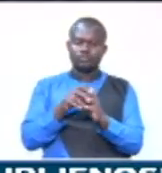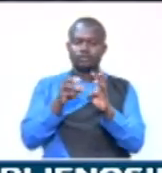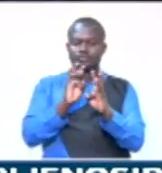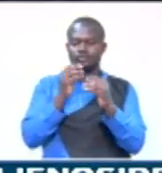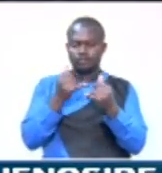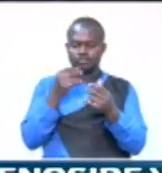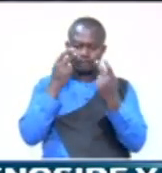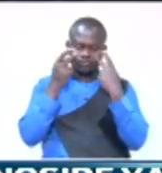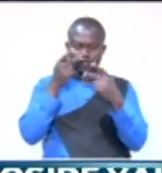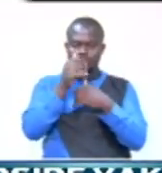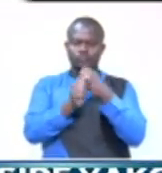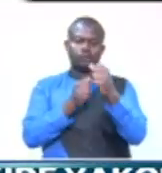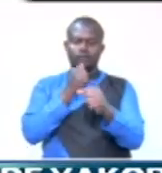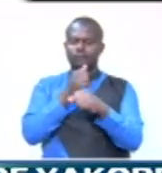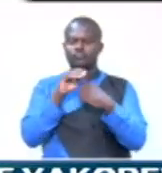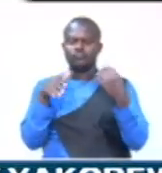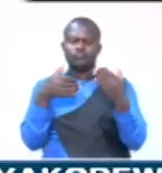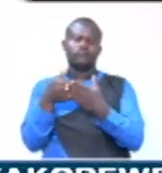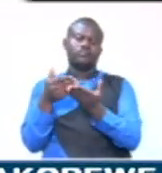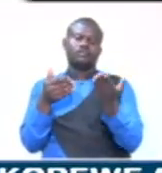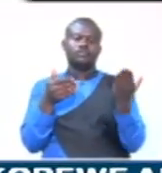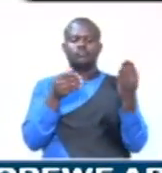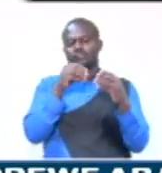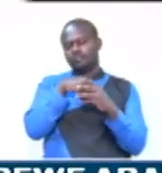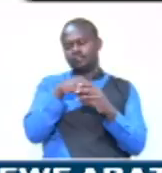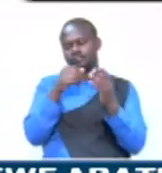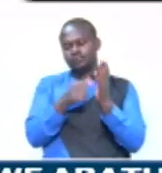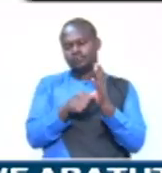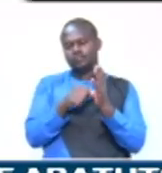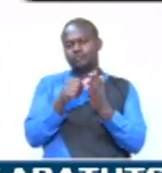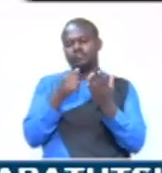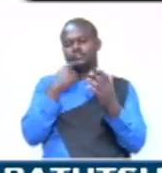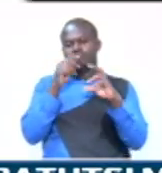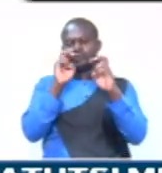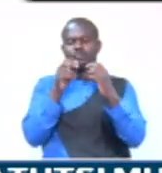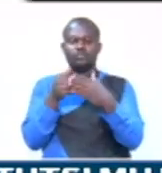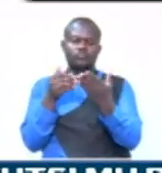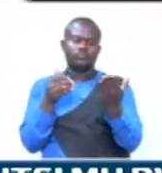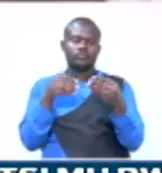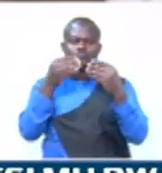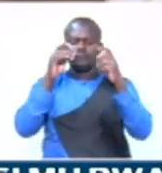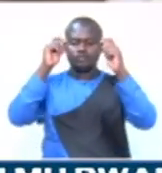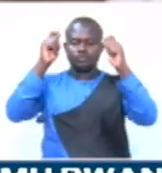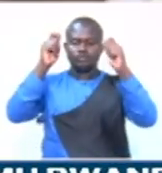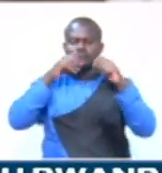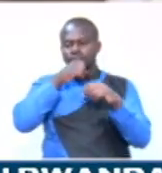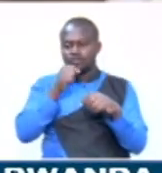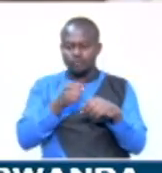ubona rero iyo myaka yose biba bifashe, haba harimo n'ikibazo cyo kuvuga ngo abatangabuhamya